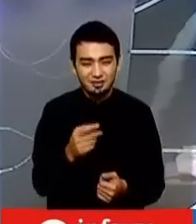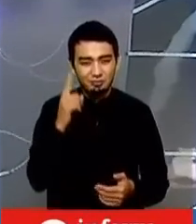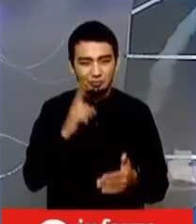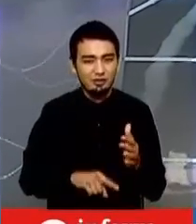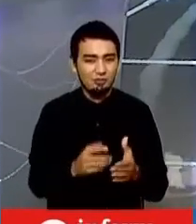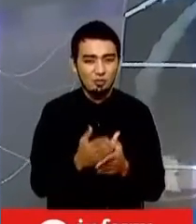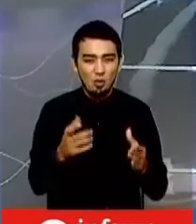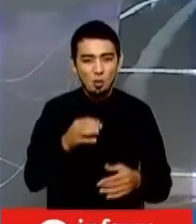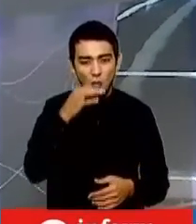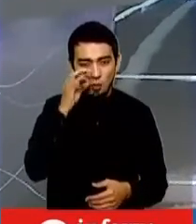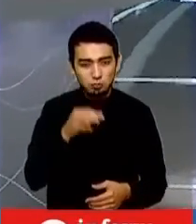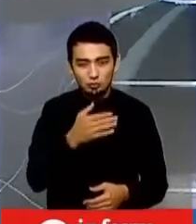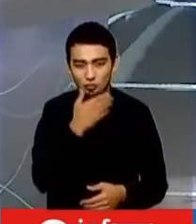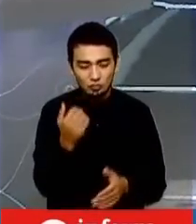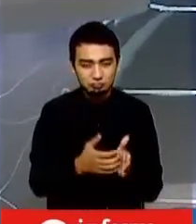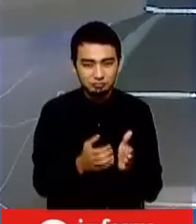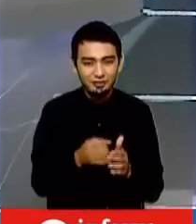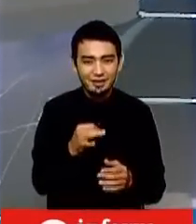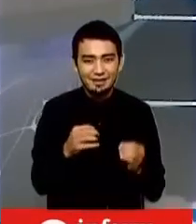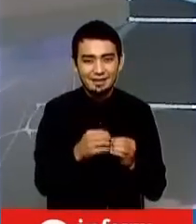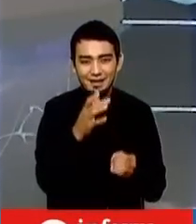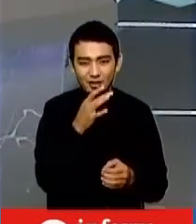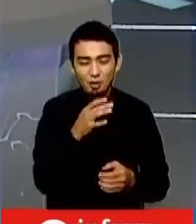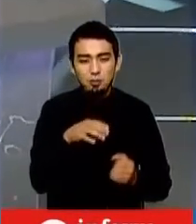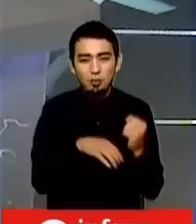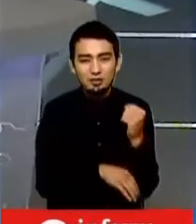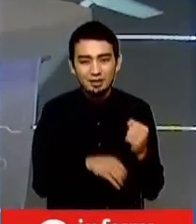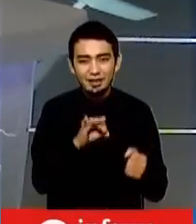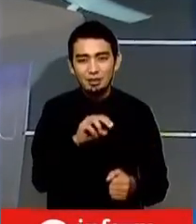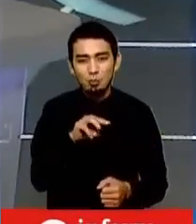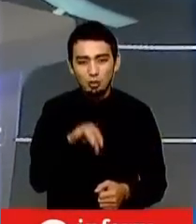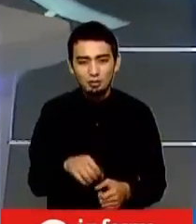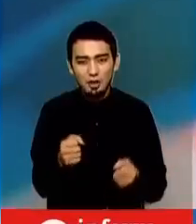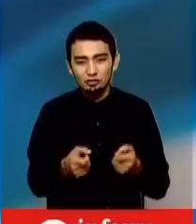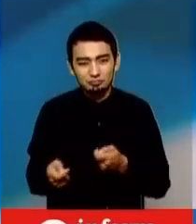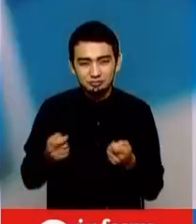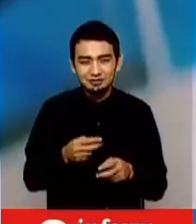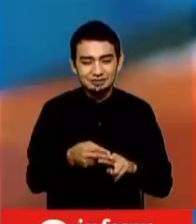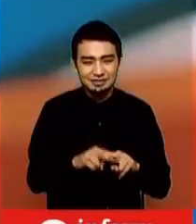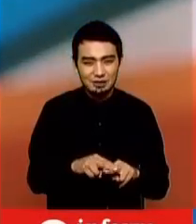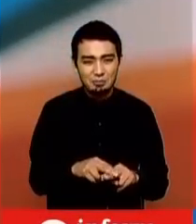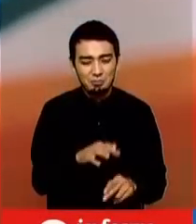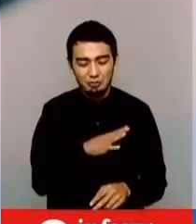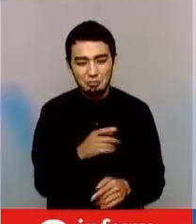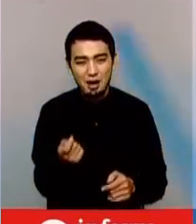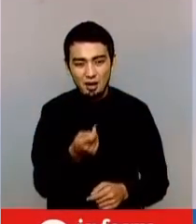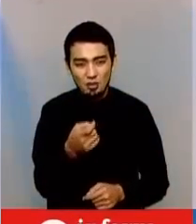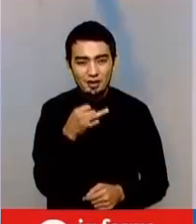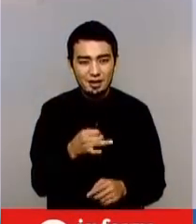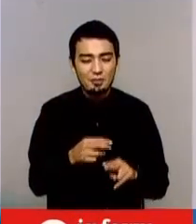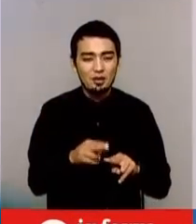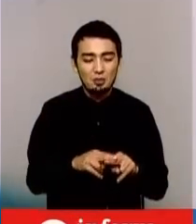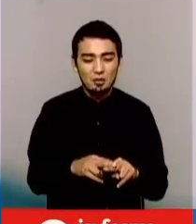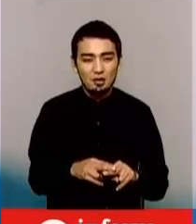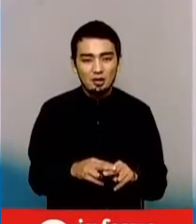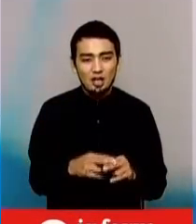нехватка опыта, так как у нас последние 10 лет приостановления было импорт автомобиля, очень мало было завез. И в данный момент импорт